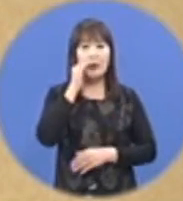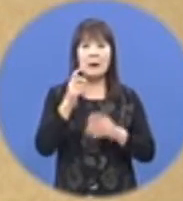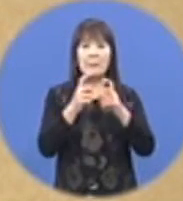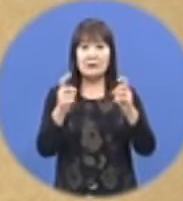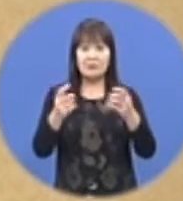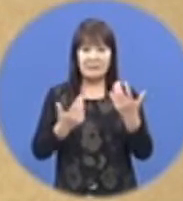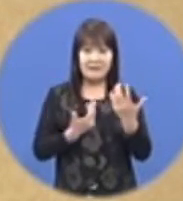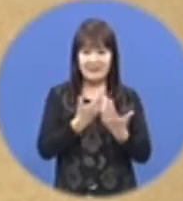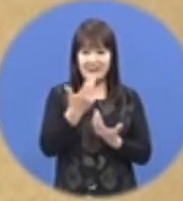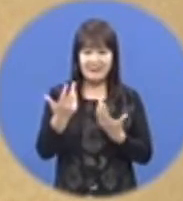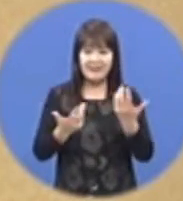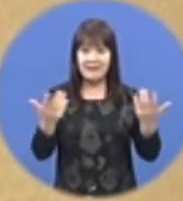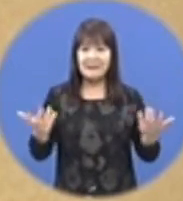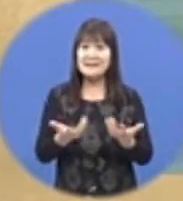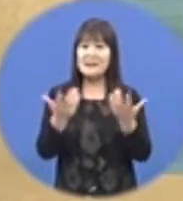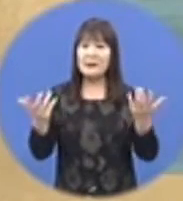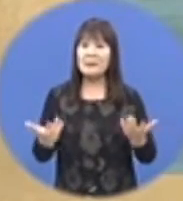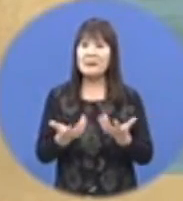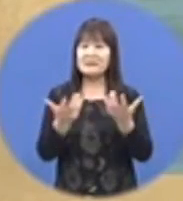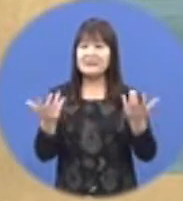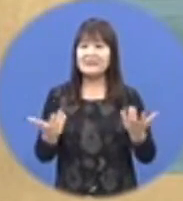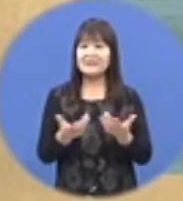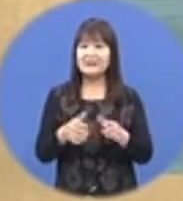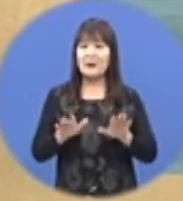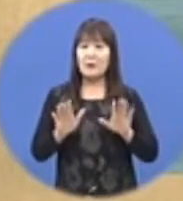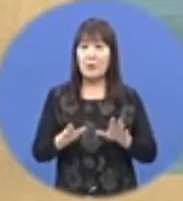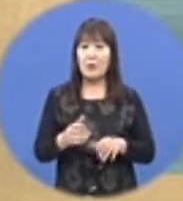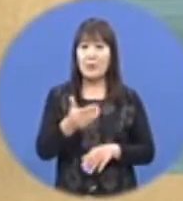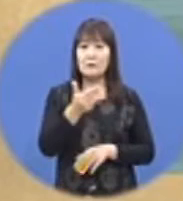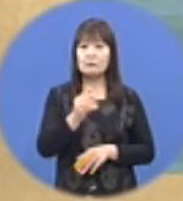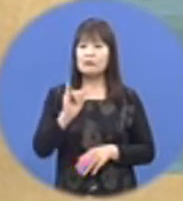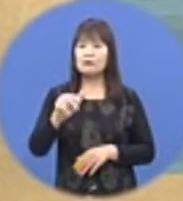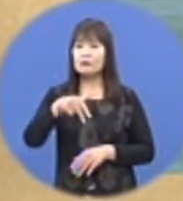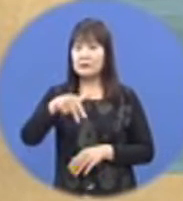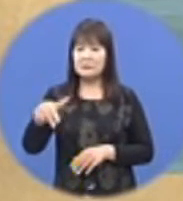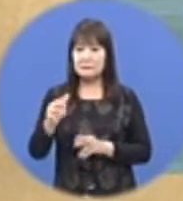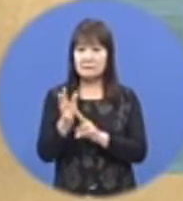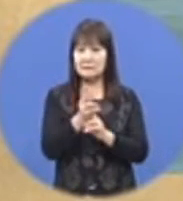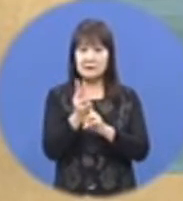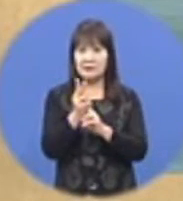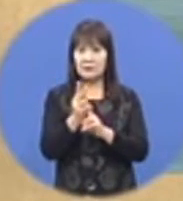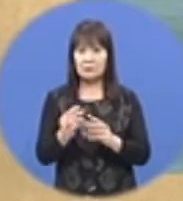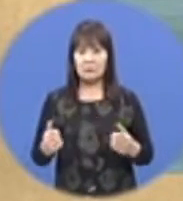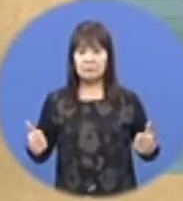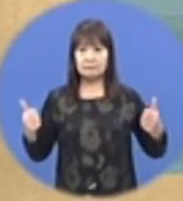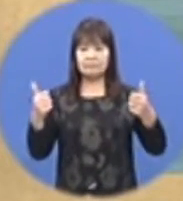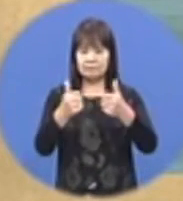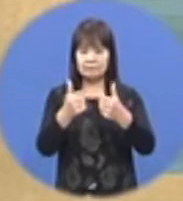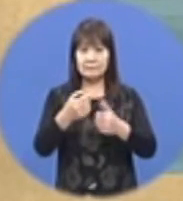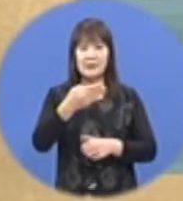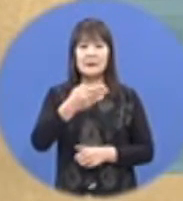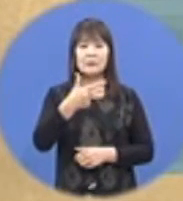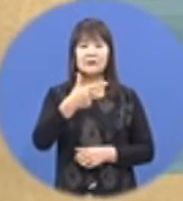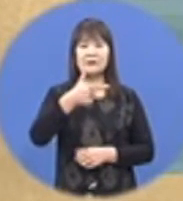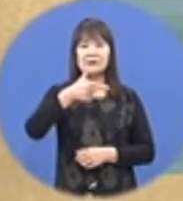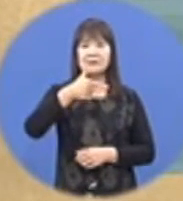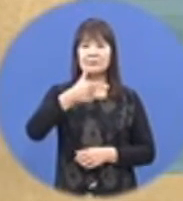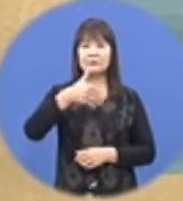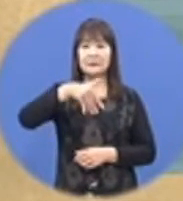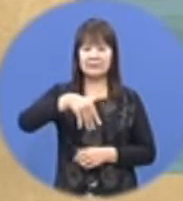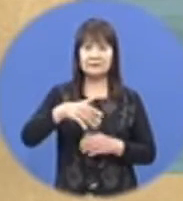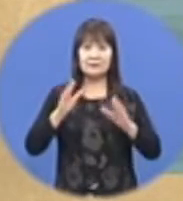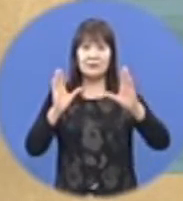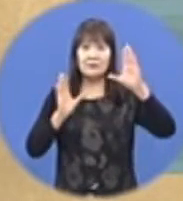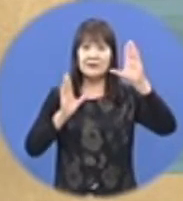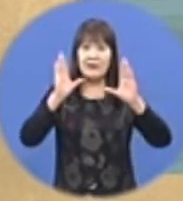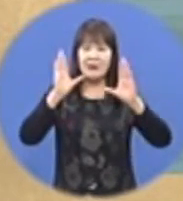ますからね。 はい、そうなんです、うん、今回はクイズ、そして忍者との対決、さらにはその吉宗くんもいたりと、市民の皆さんが